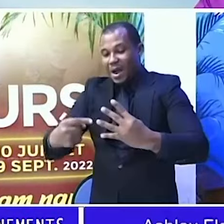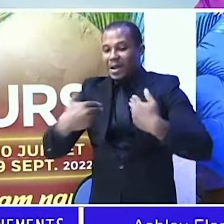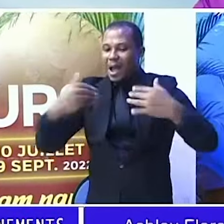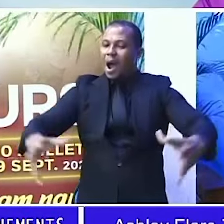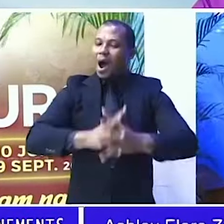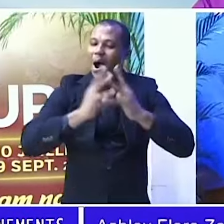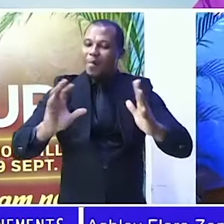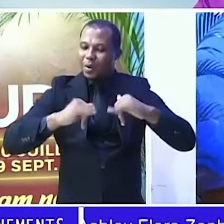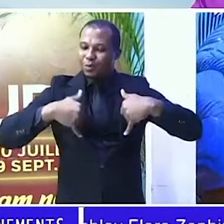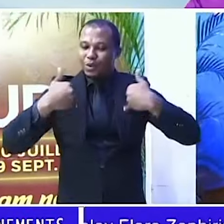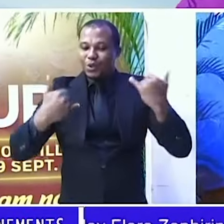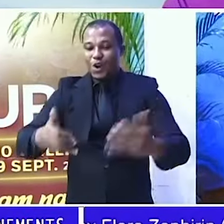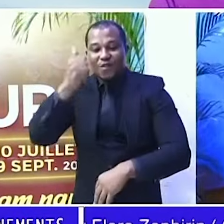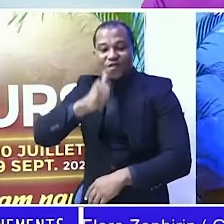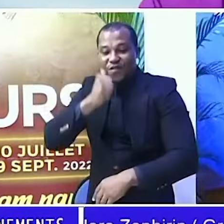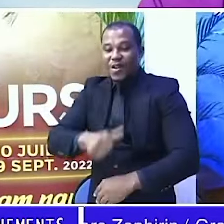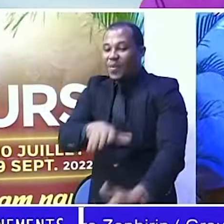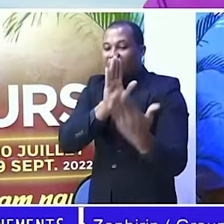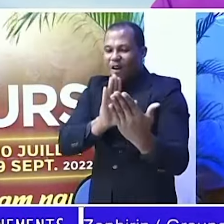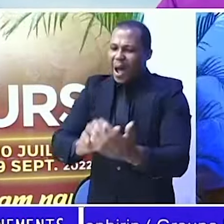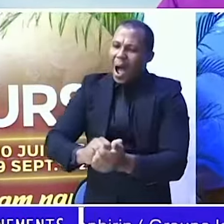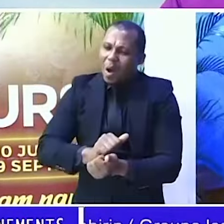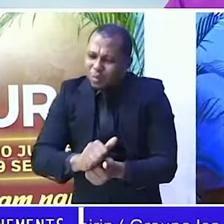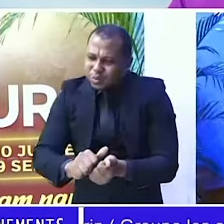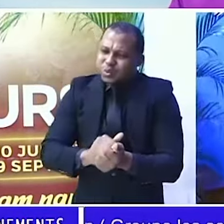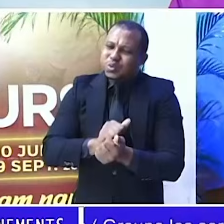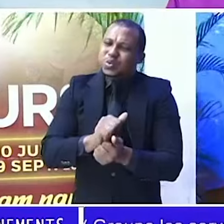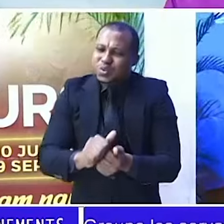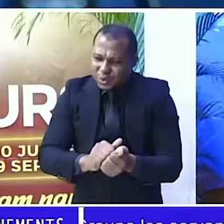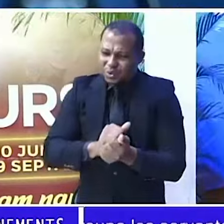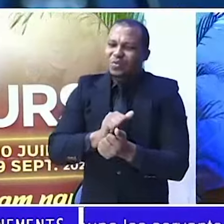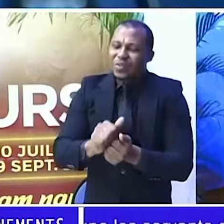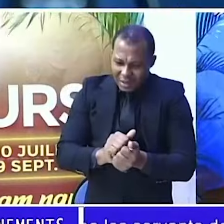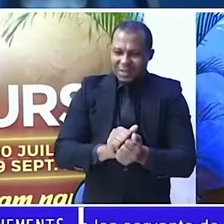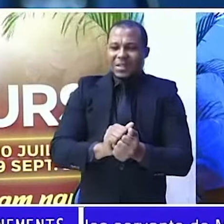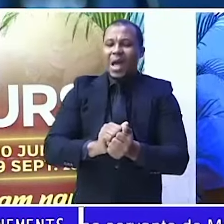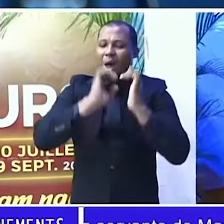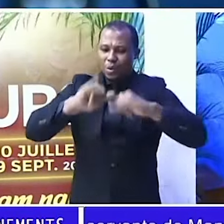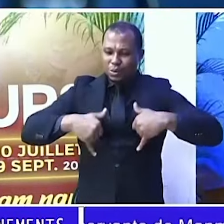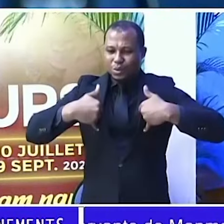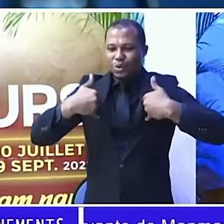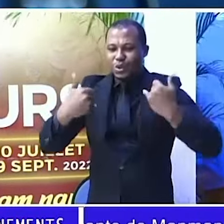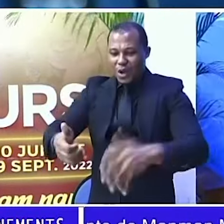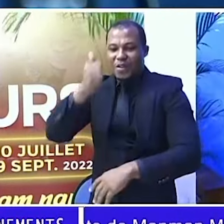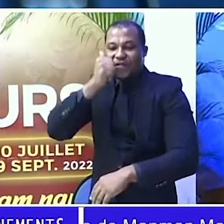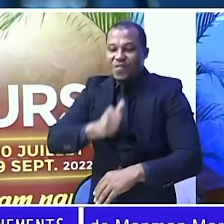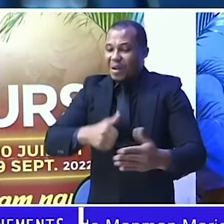ou devant misère à endurer, yo lagé koyo dans toute bagaille. Mais même